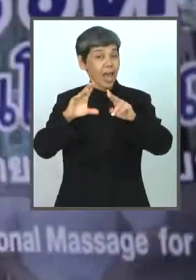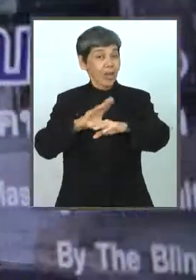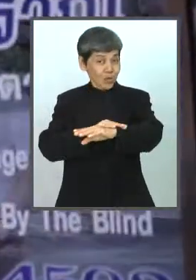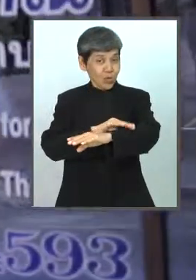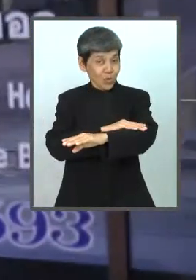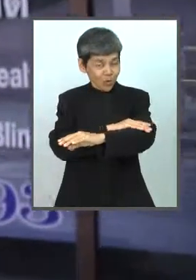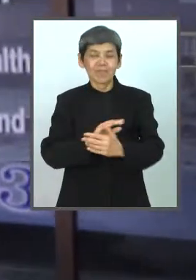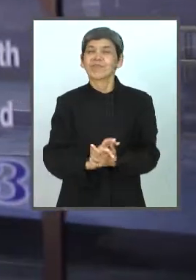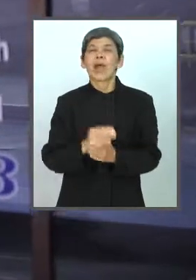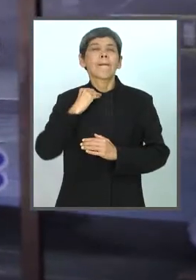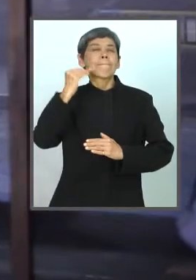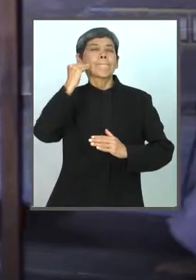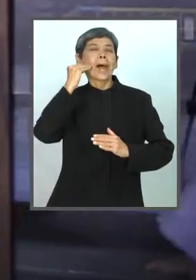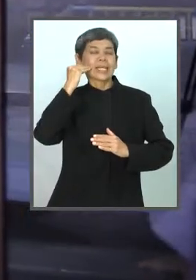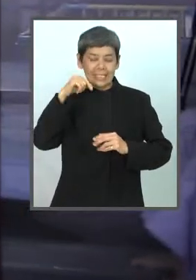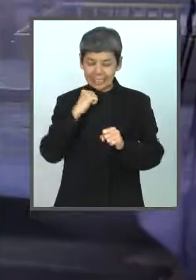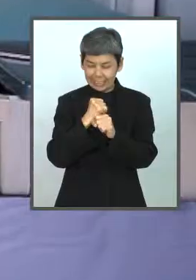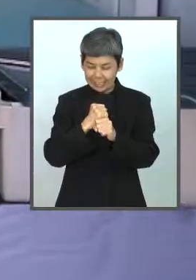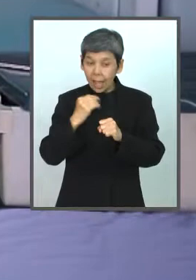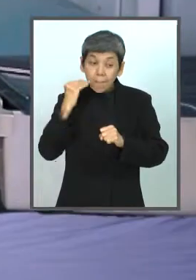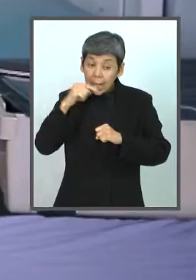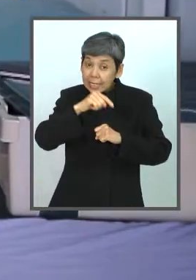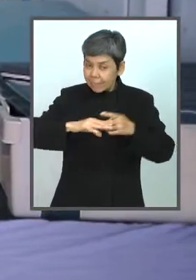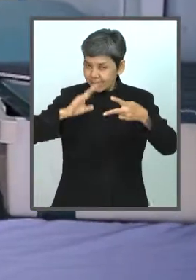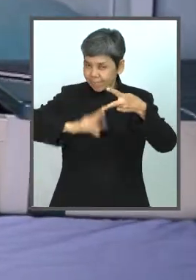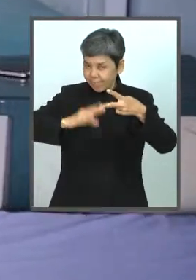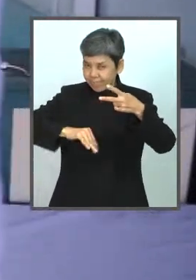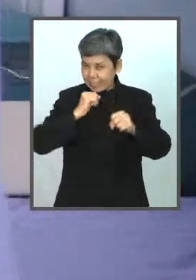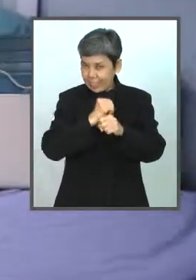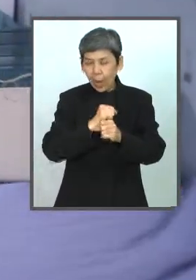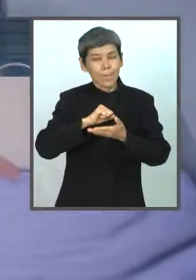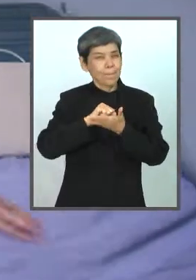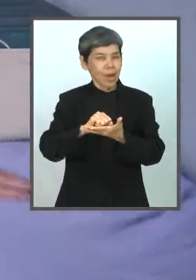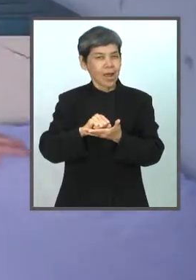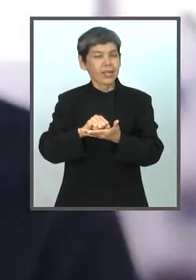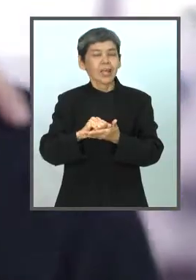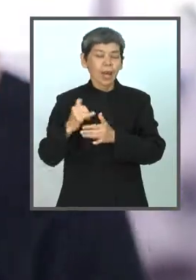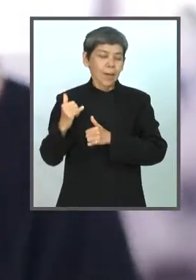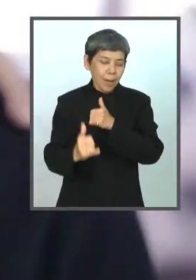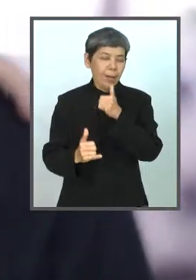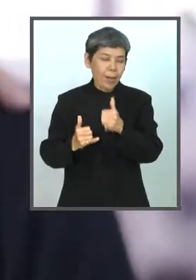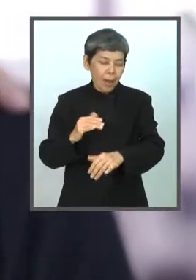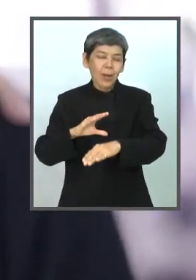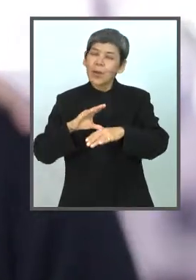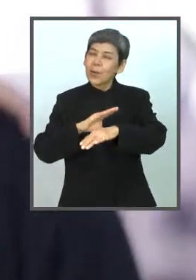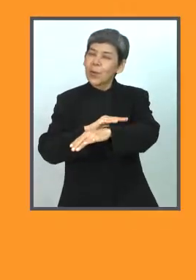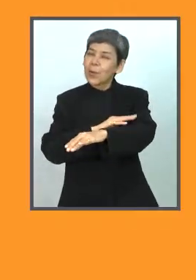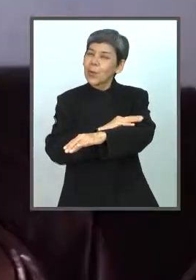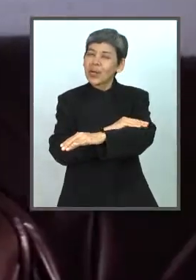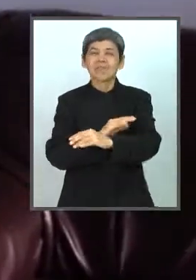ที่ถูกดัดแปลงมาจากบ้านโดยนำพื้นที่ใช้สอยชั้นล่างมาให้บริการแก่ผู้ที่มานวดแบบเป็นกันเ